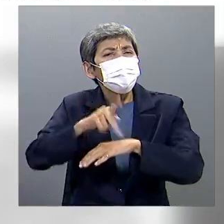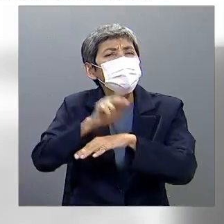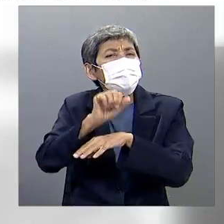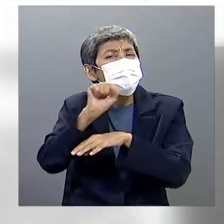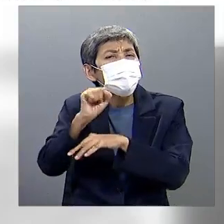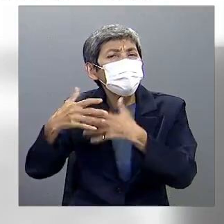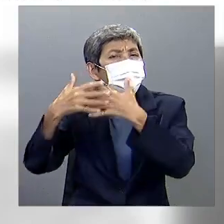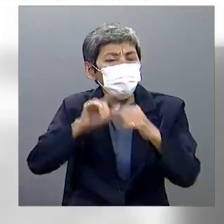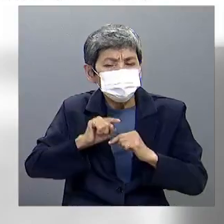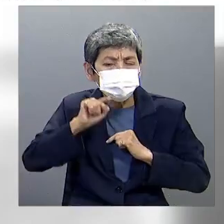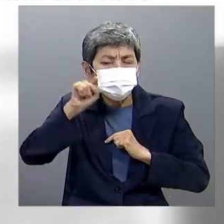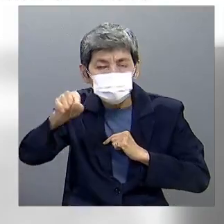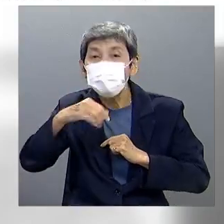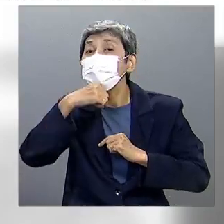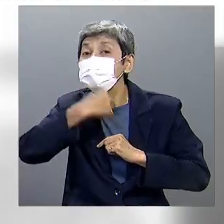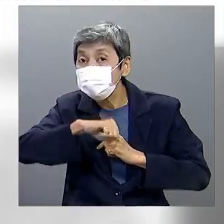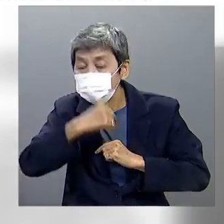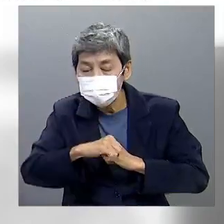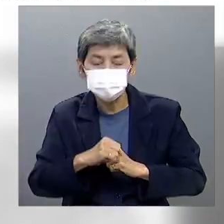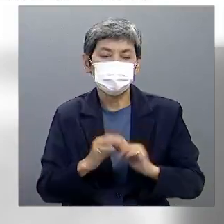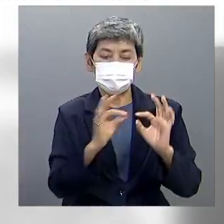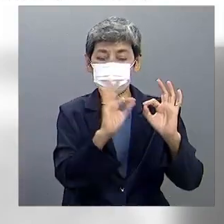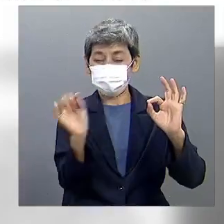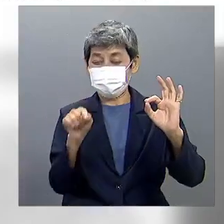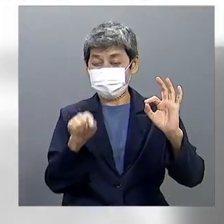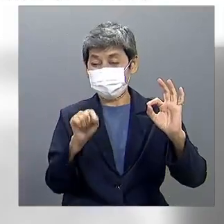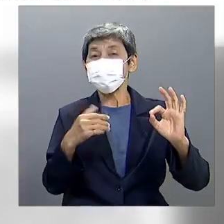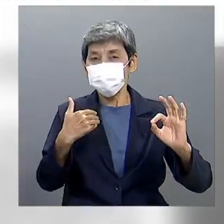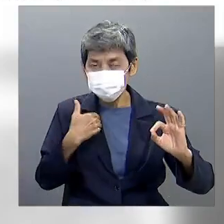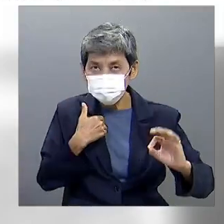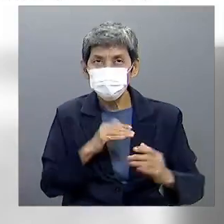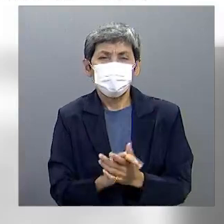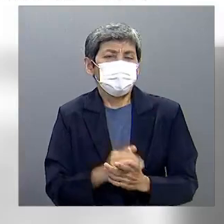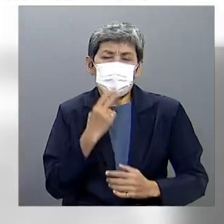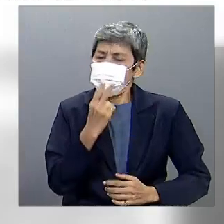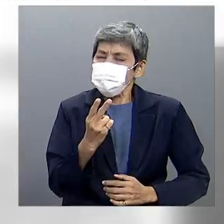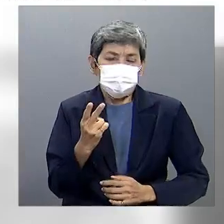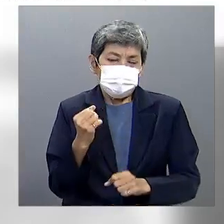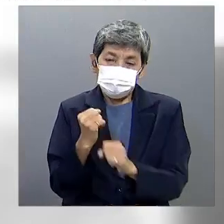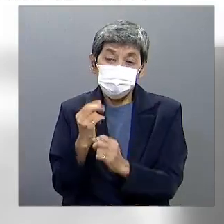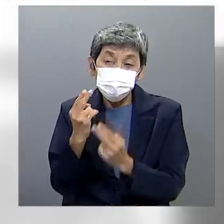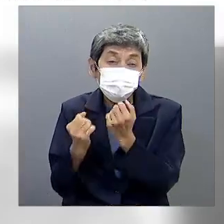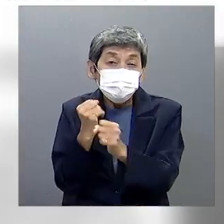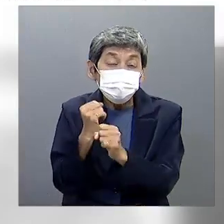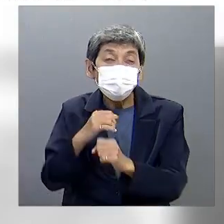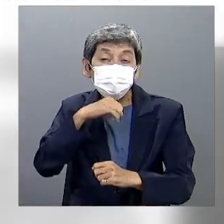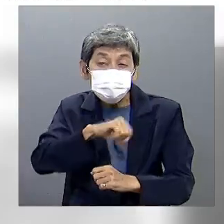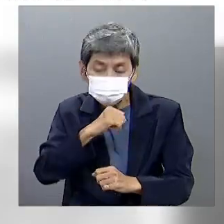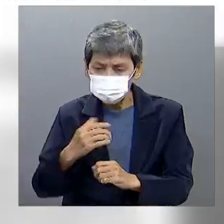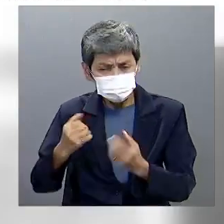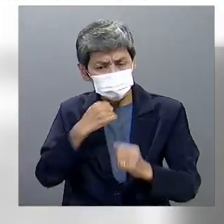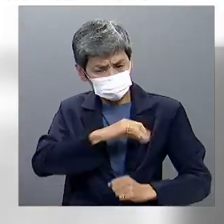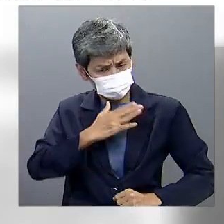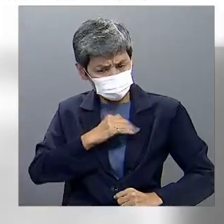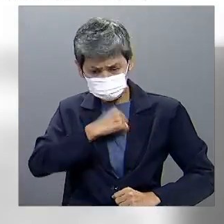าผู้แทนราษฎรสหรัฐอเมริกาในแถลงการใช้คำว่าเป็นการเดินทางเยือนไต้หวันของประเทศจีนโดยไม่สนใจการคัด